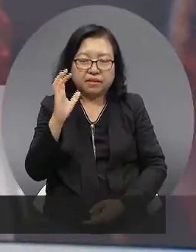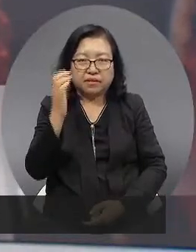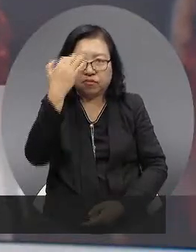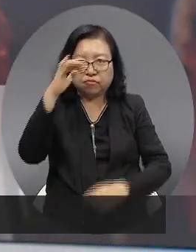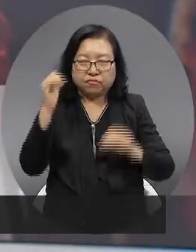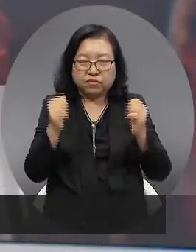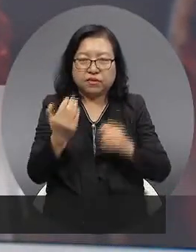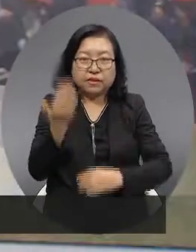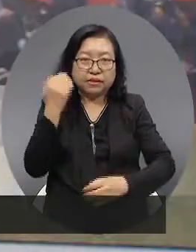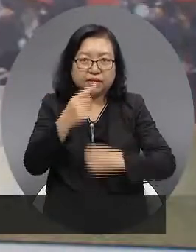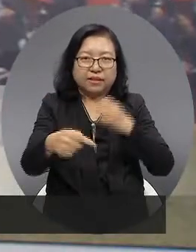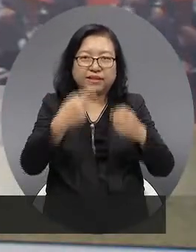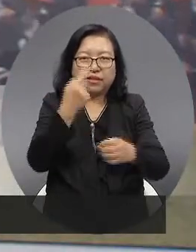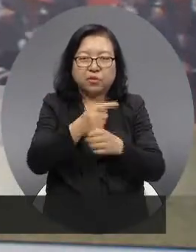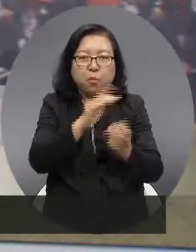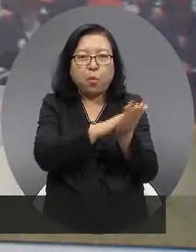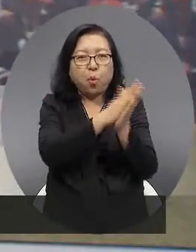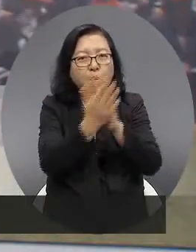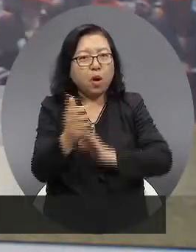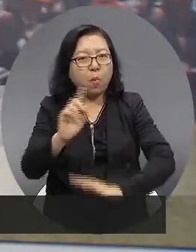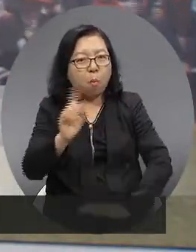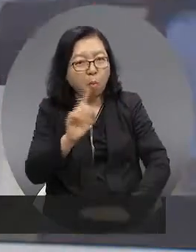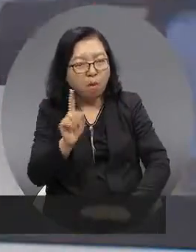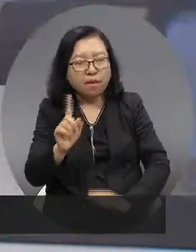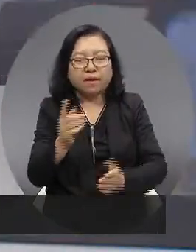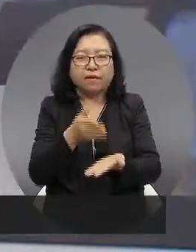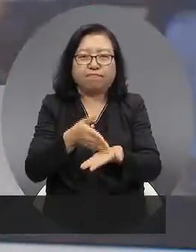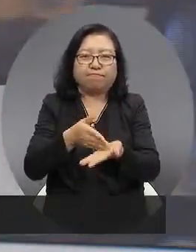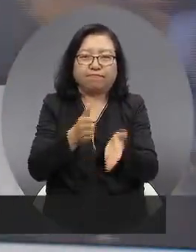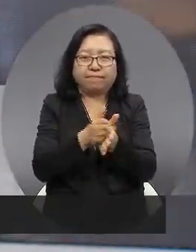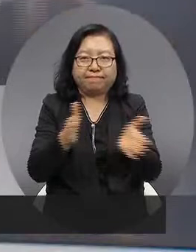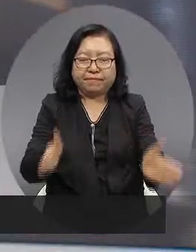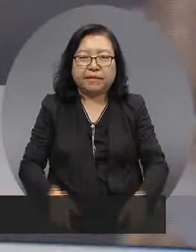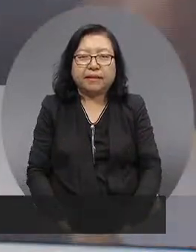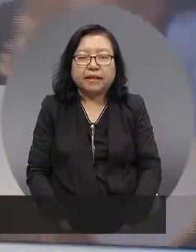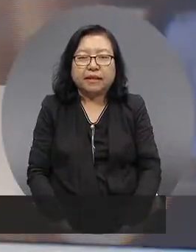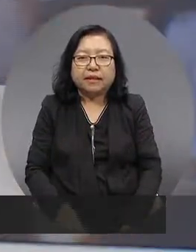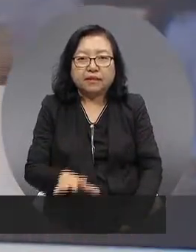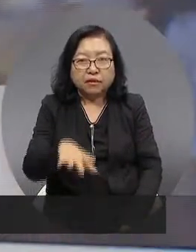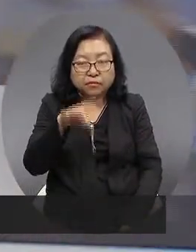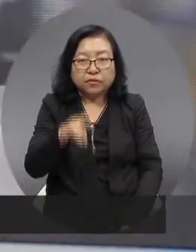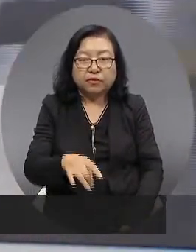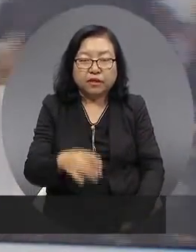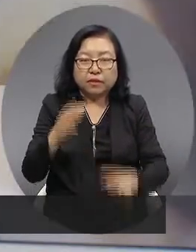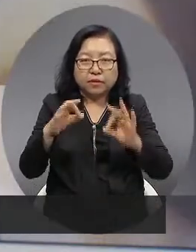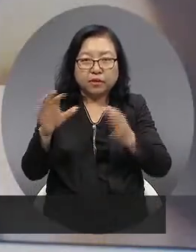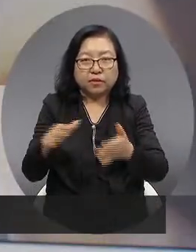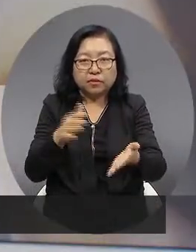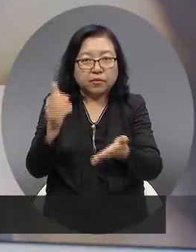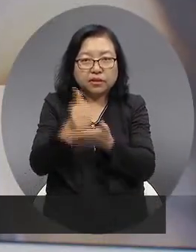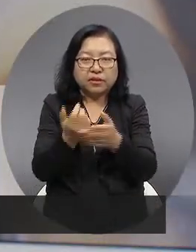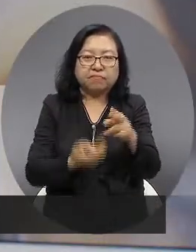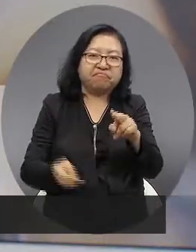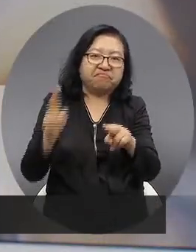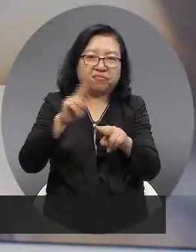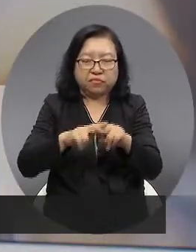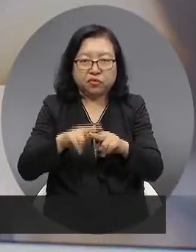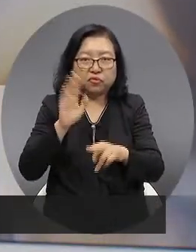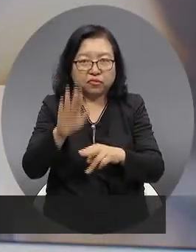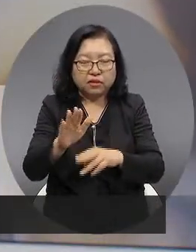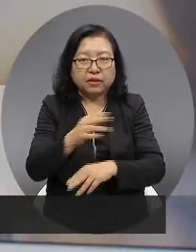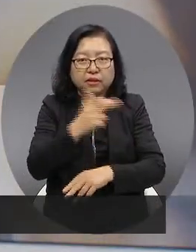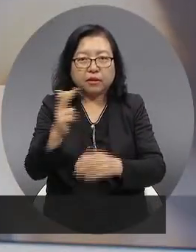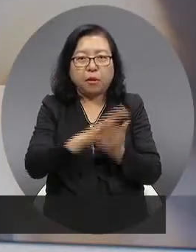무엇이 달라졌는지 살펴보는 기획 뉴스를 준비했습니다. 그 첫 순서로 김영환 충북지사 취임 이후 크게